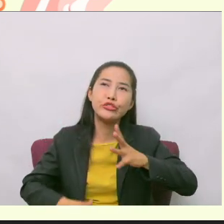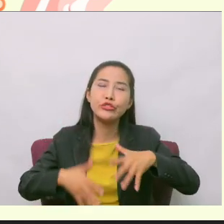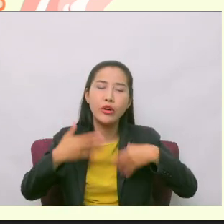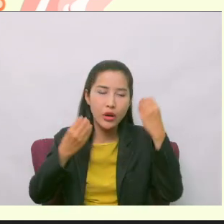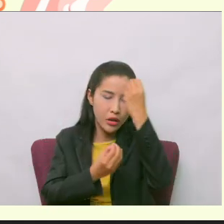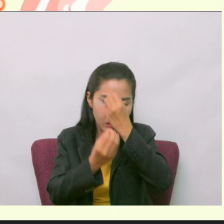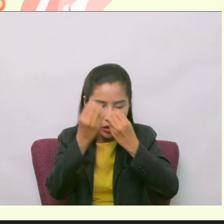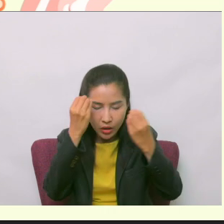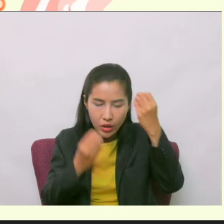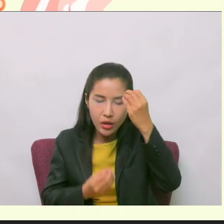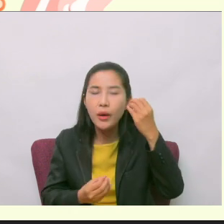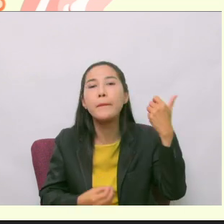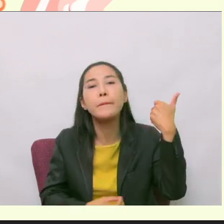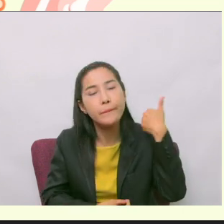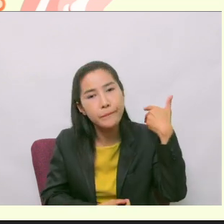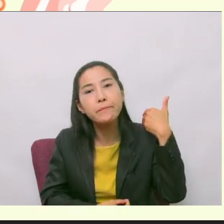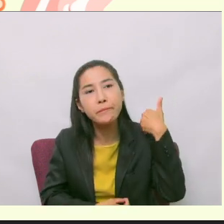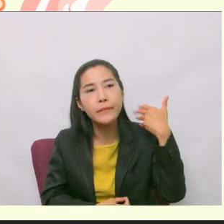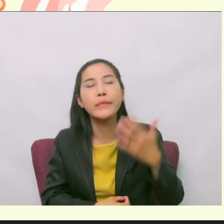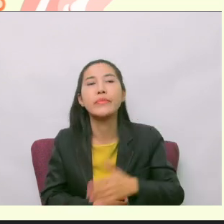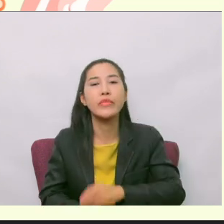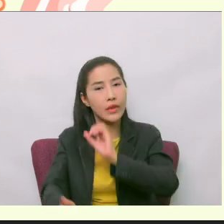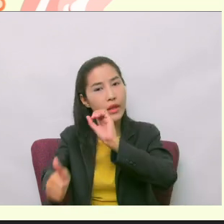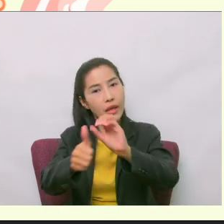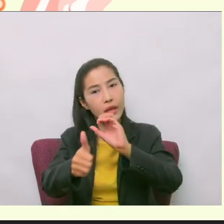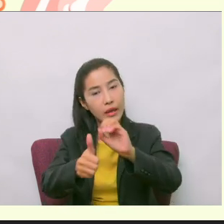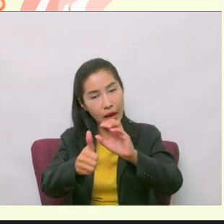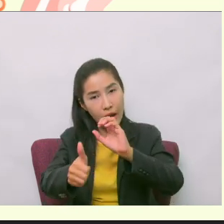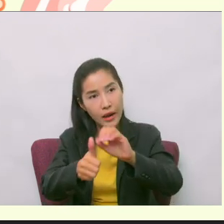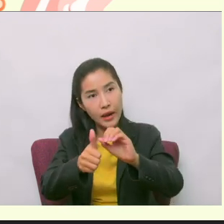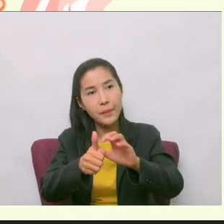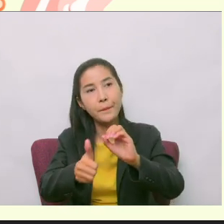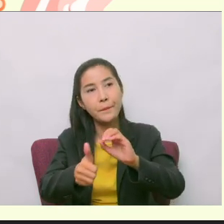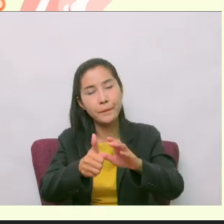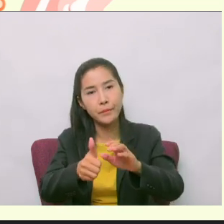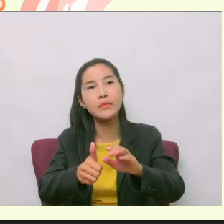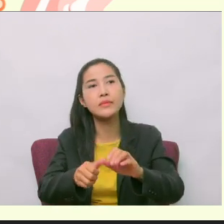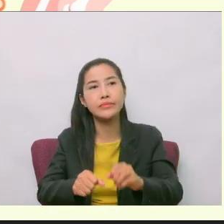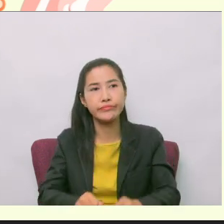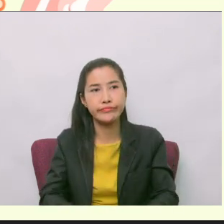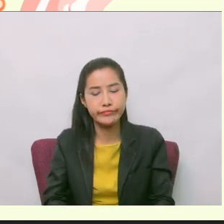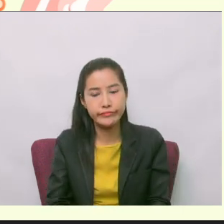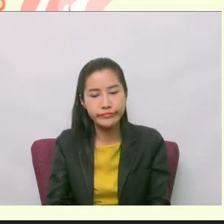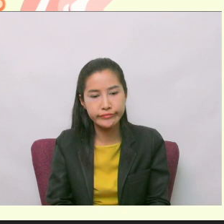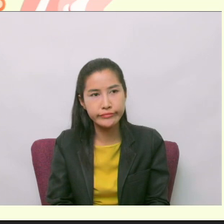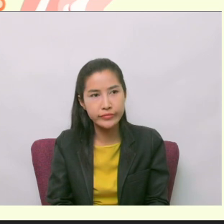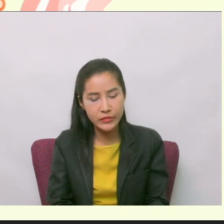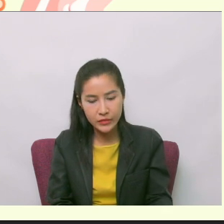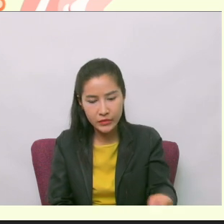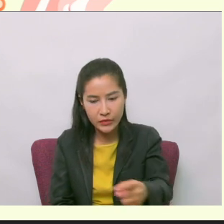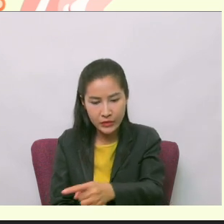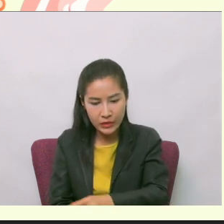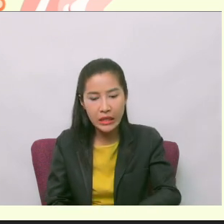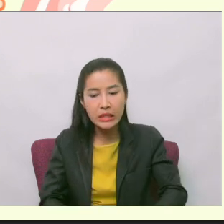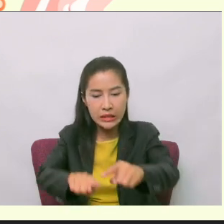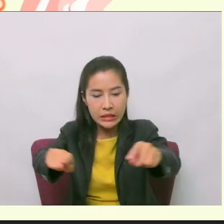รษะได้เพราะฉะนั้นนะคะก็แนะนำว่าถ้าเป็นไปได้ก็ทำให้สถานที่ที่เราจะใช้ประคบเนี่ยค่ะนะคะโล่งเนา